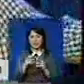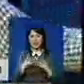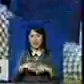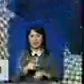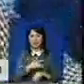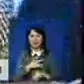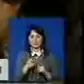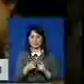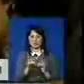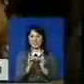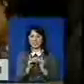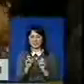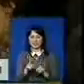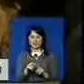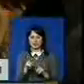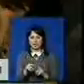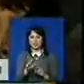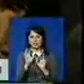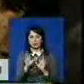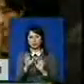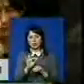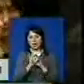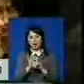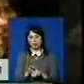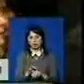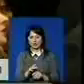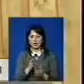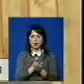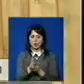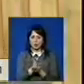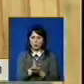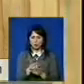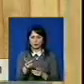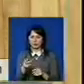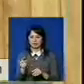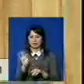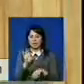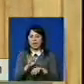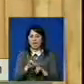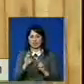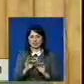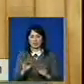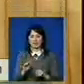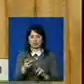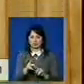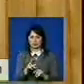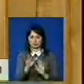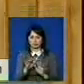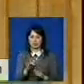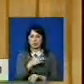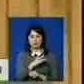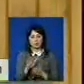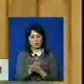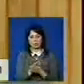ოჯახური ტიპის დაწესებულებაა, სადაც პალიატიურ მზრუნველობას გაუწევენ ქრონიკული და უკურნებელი სენით დაავადებულ ბავშვებს. მომსახურება უფასო